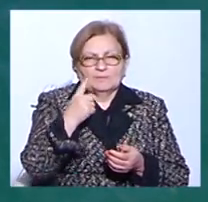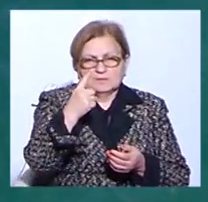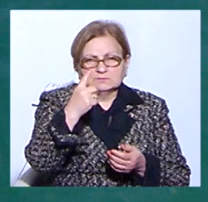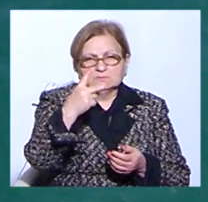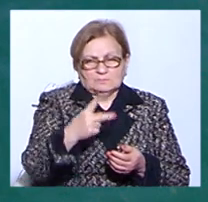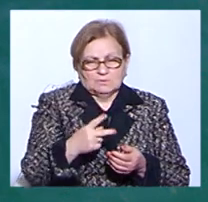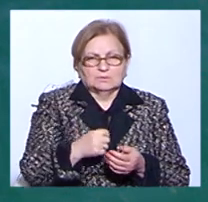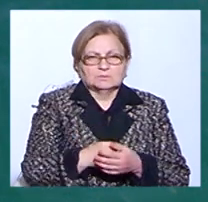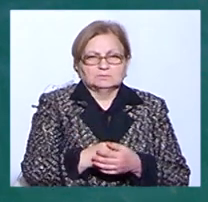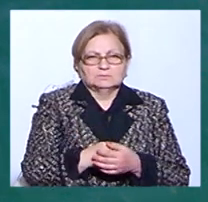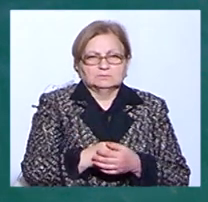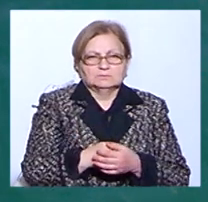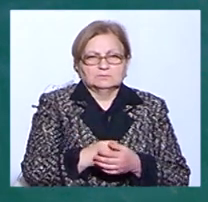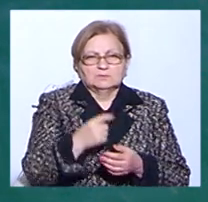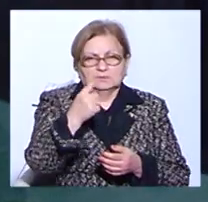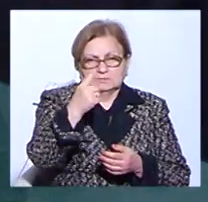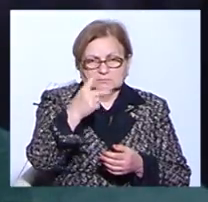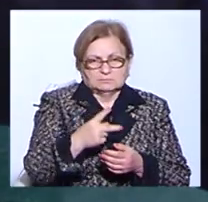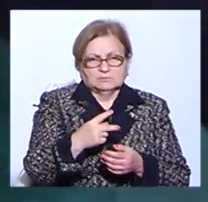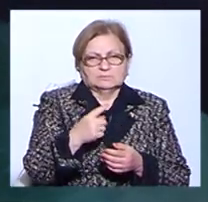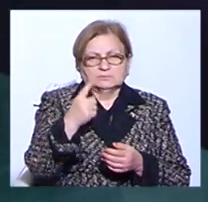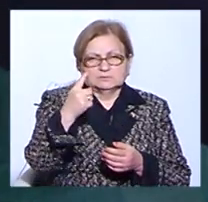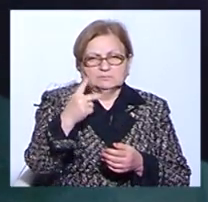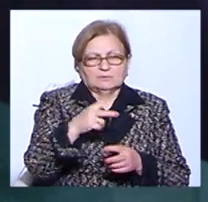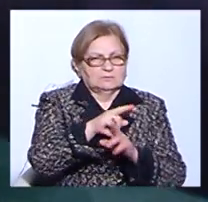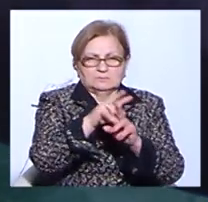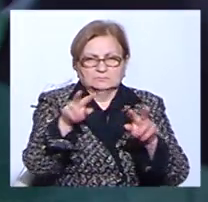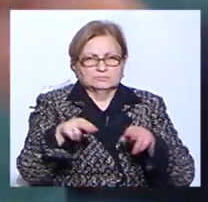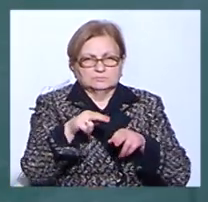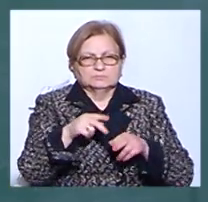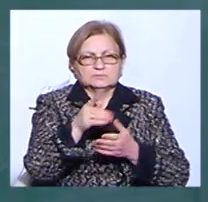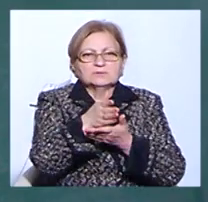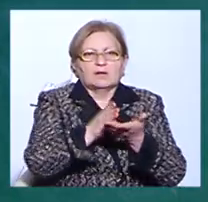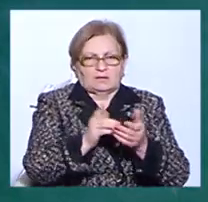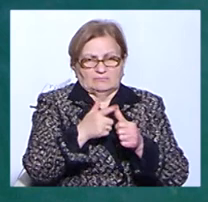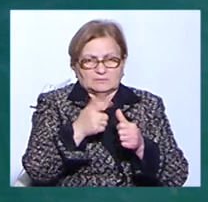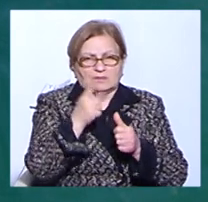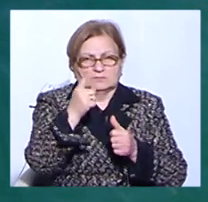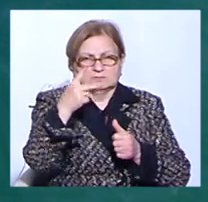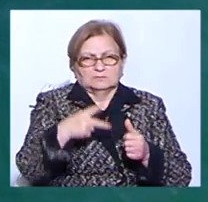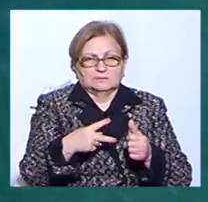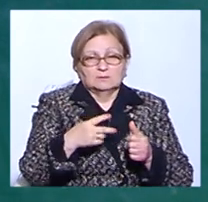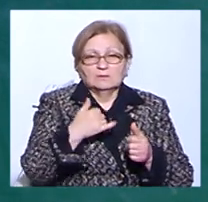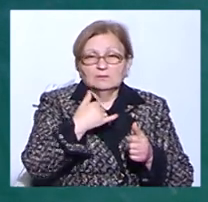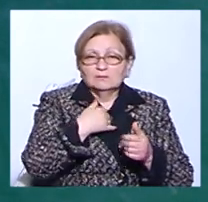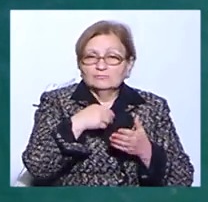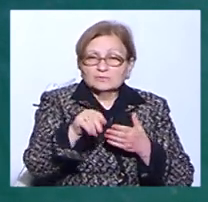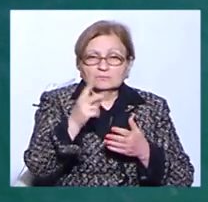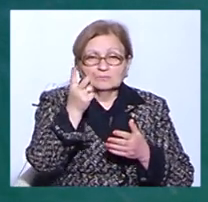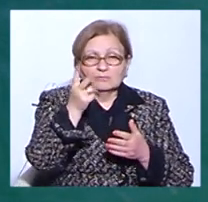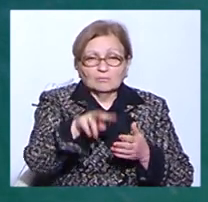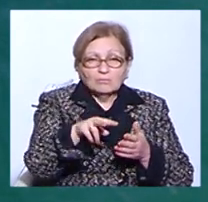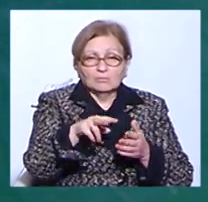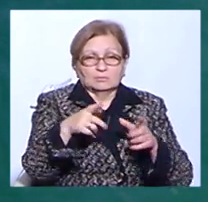ერთი მეორედი. ერთი მეორედი და ერთი მეორედი. ორი ხაჭაპური ვიყიდე და თითოეულ